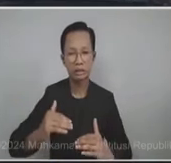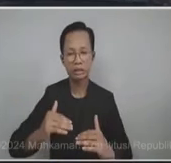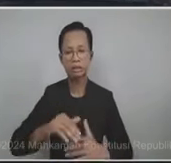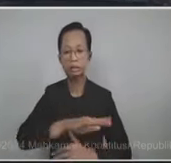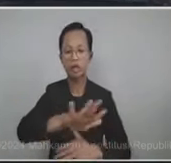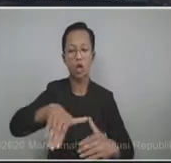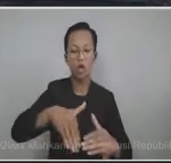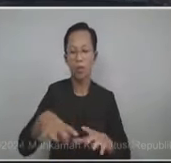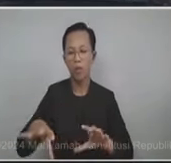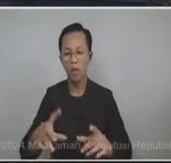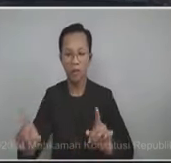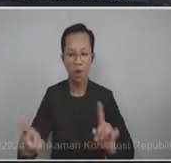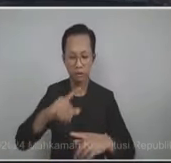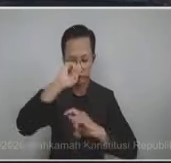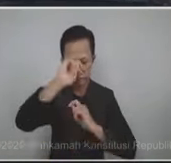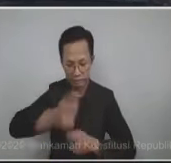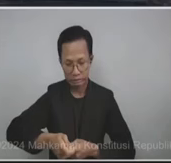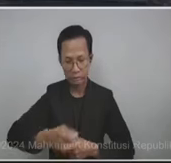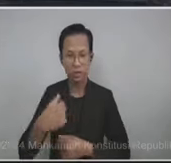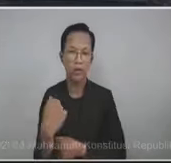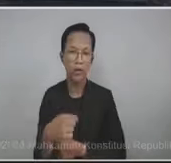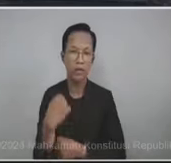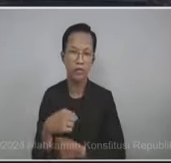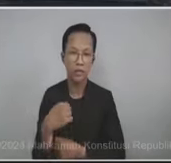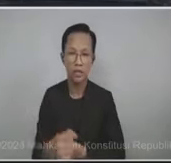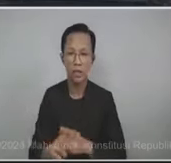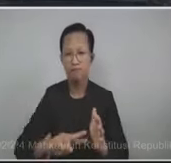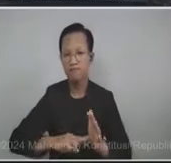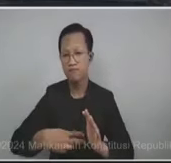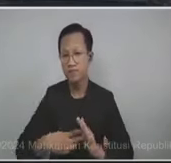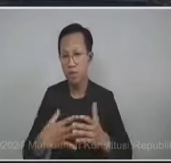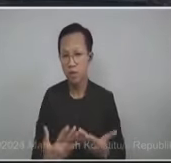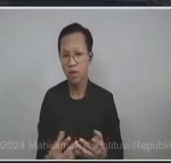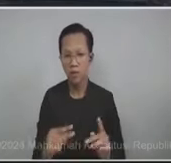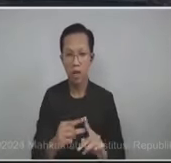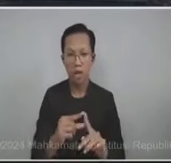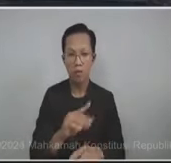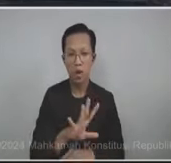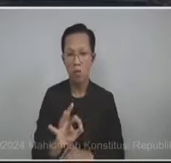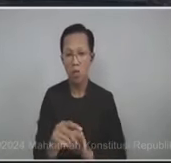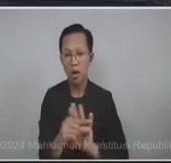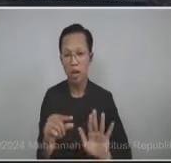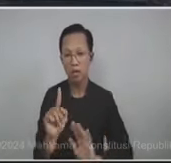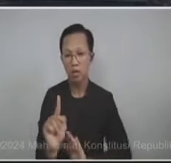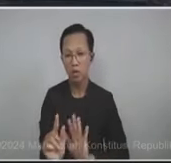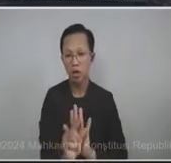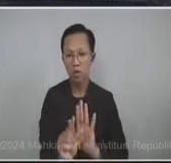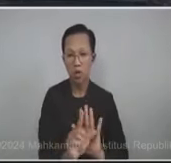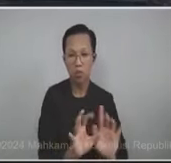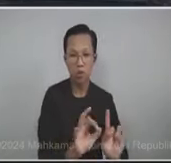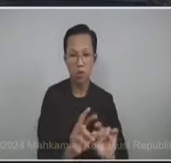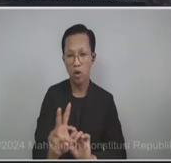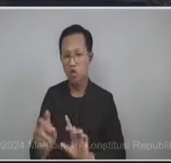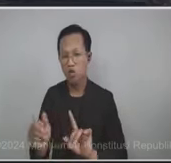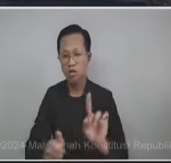politik beserta pemilu dengan demikian pasal 40 Aat 1 undang-undang 10 2016 harus pula dinyatakan